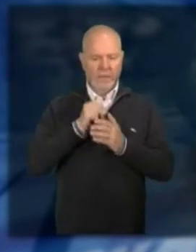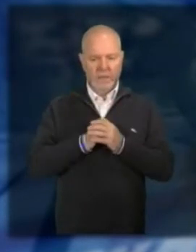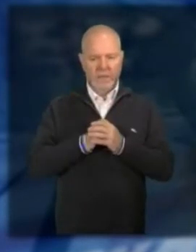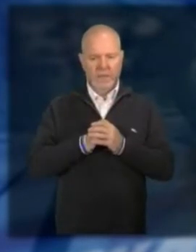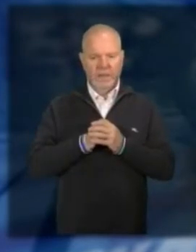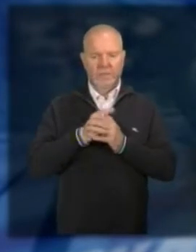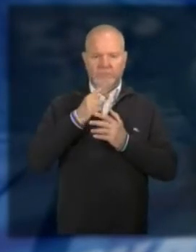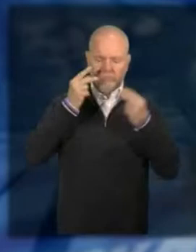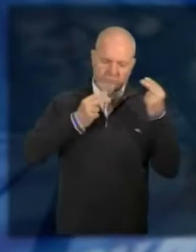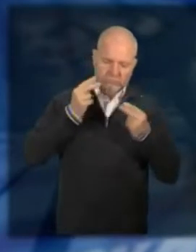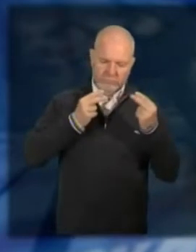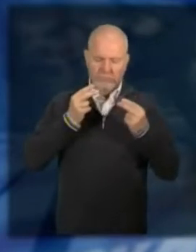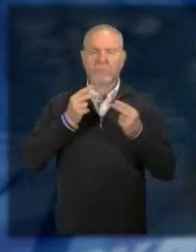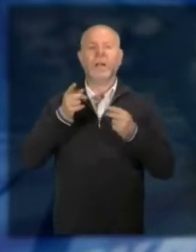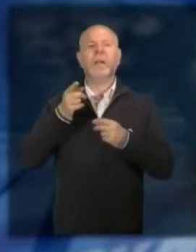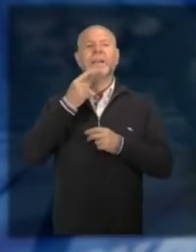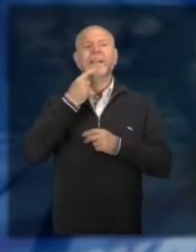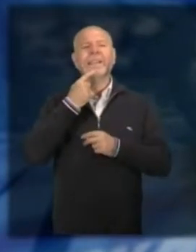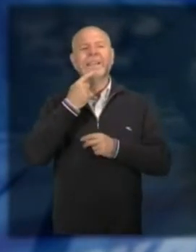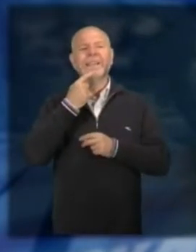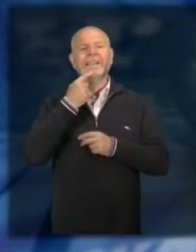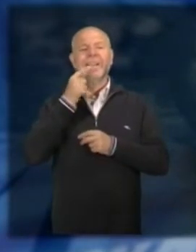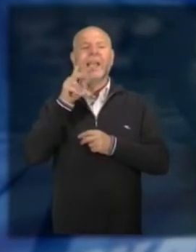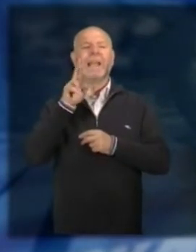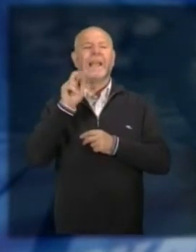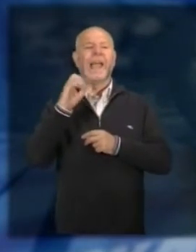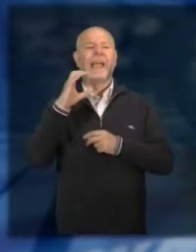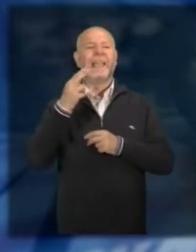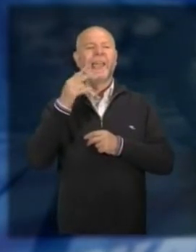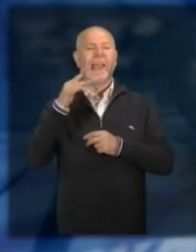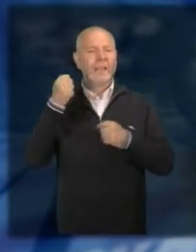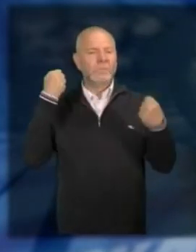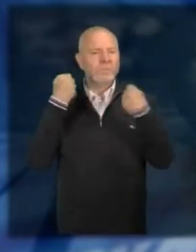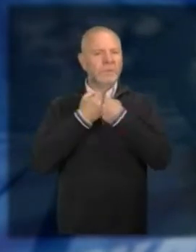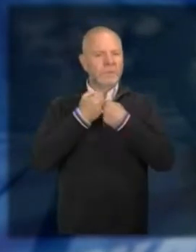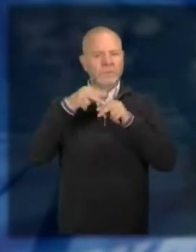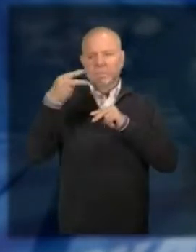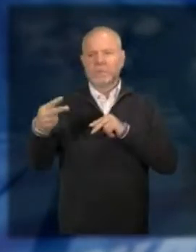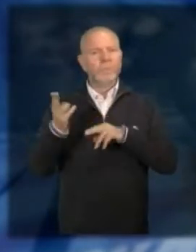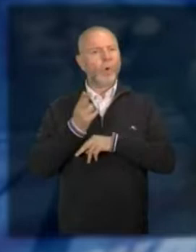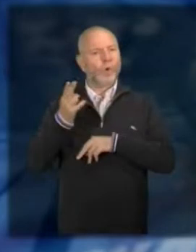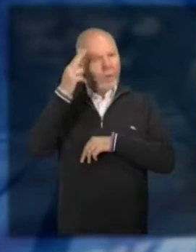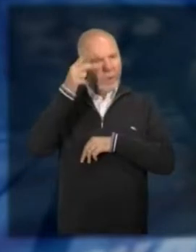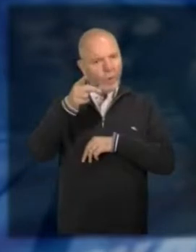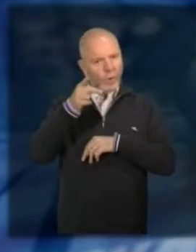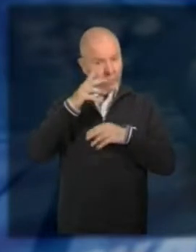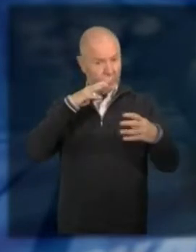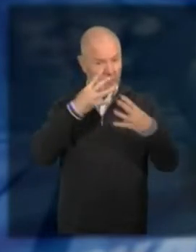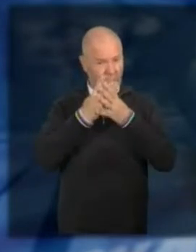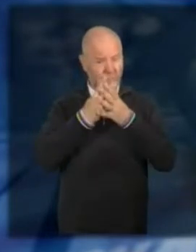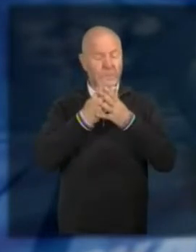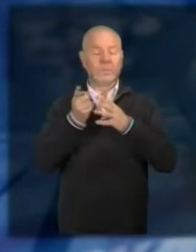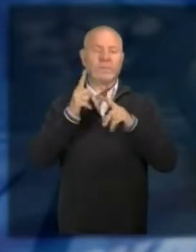da valutazioni del suo collegio difensivo. L'arresto era stato disposto dal procuratore capo Olimpia Bossi e dal sostituto procuratore